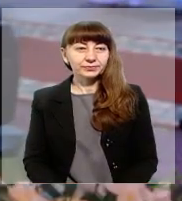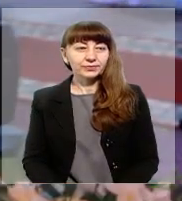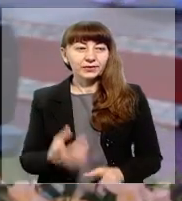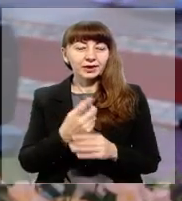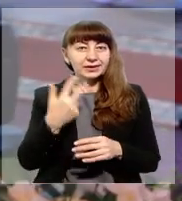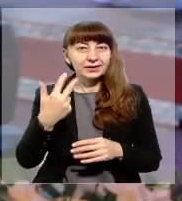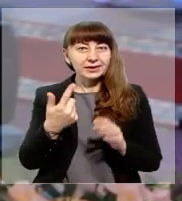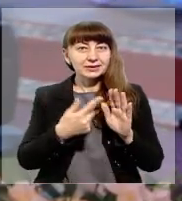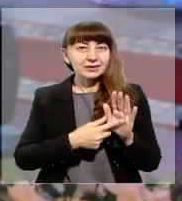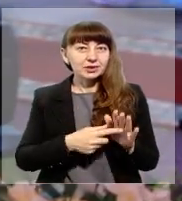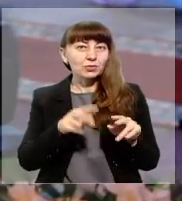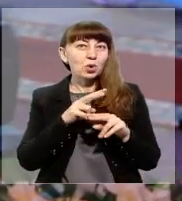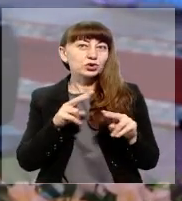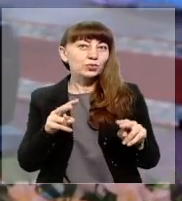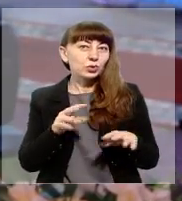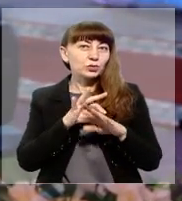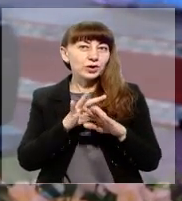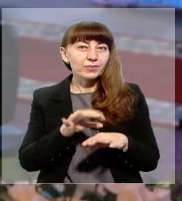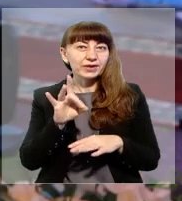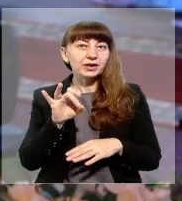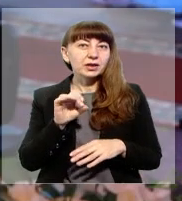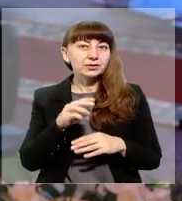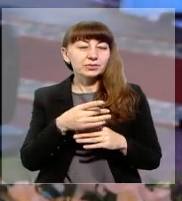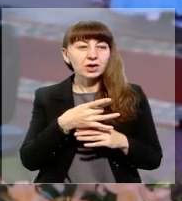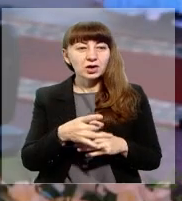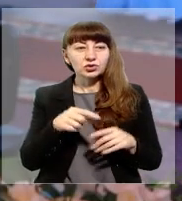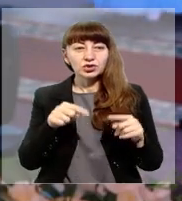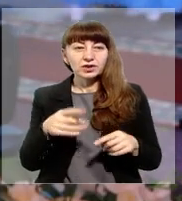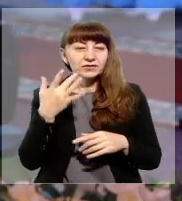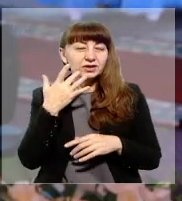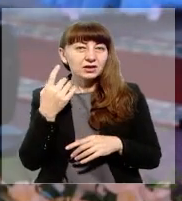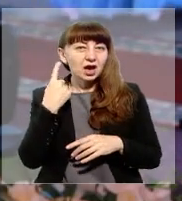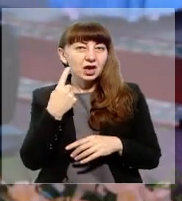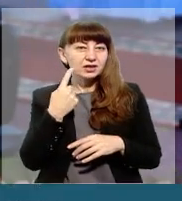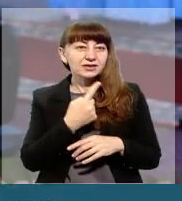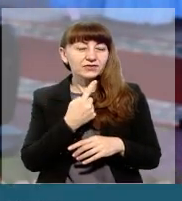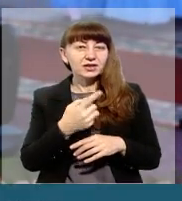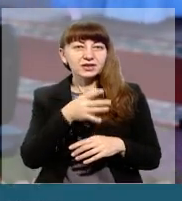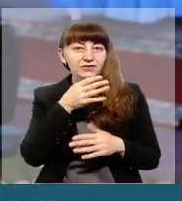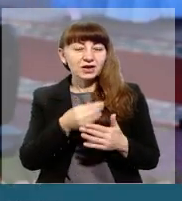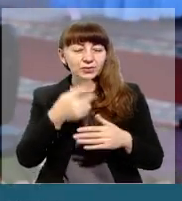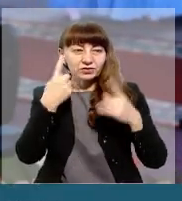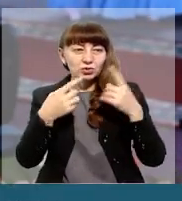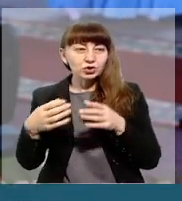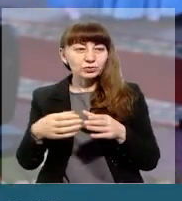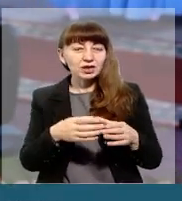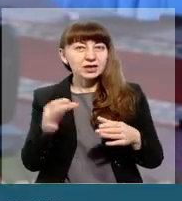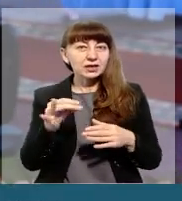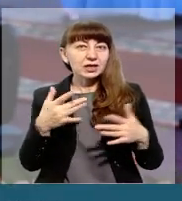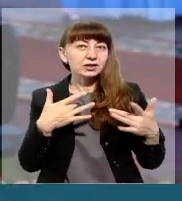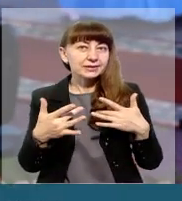Это 37-й смотр прошел в Миндыкаринском районе. Наш край всегда славился своими творческими коллективами, артистами